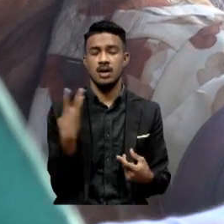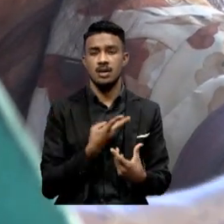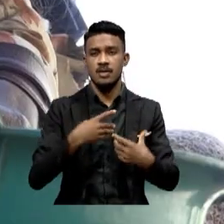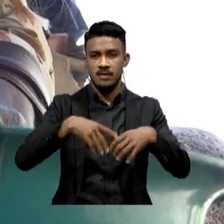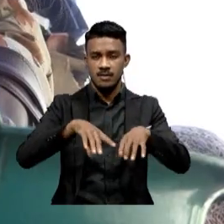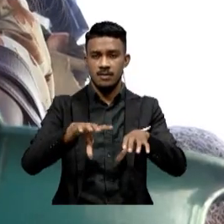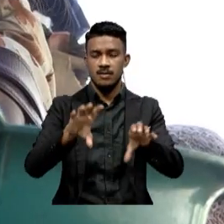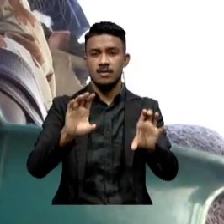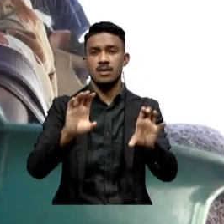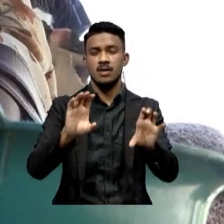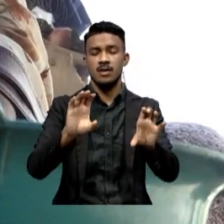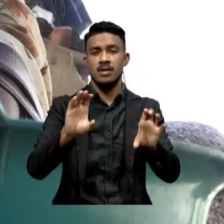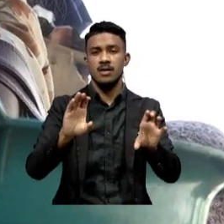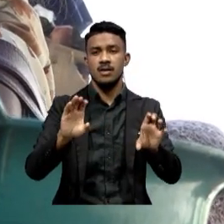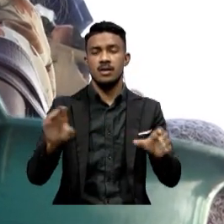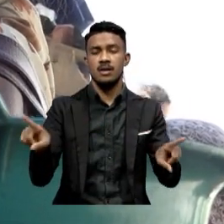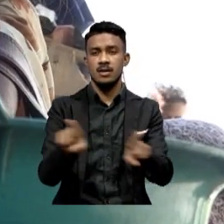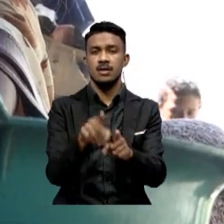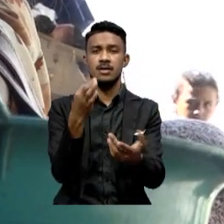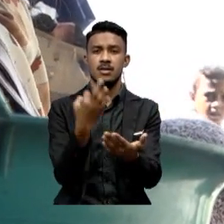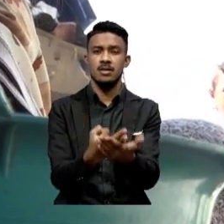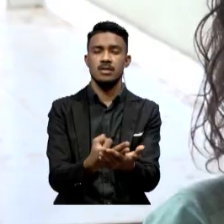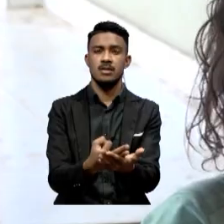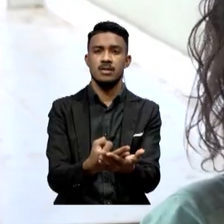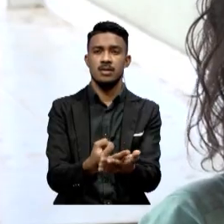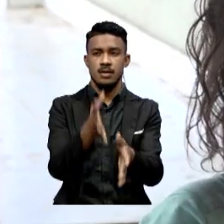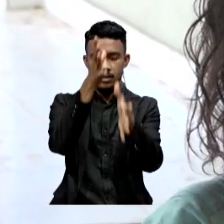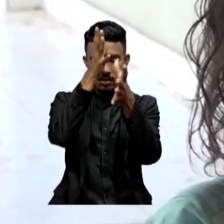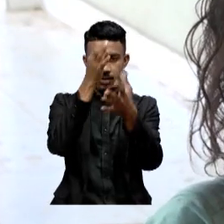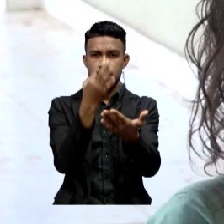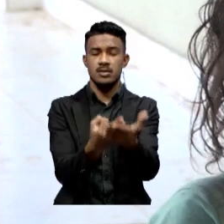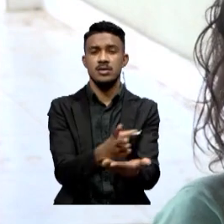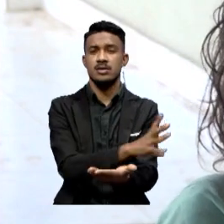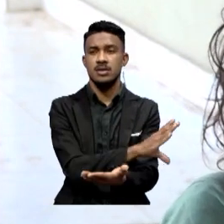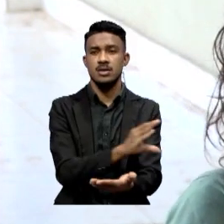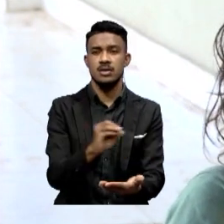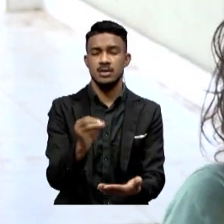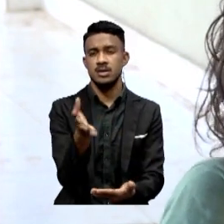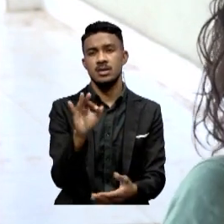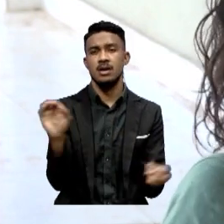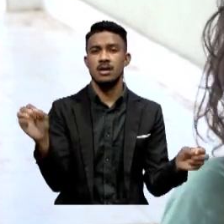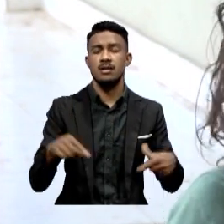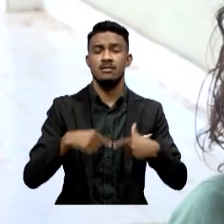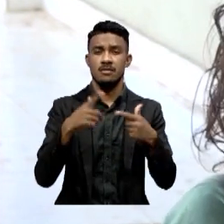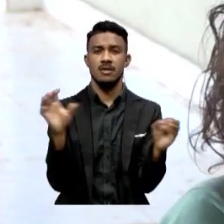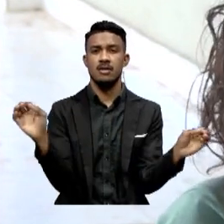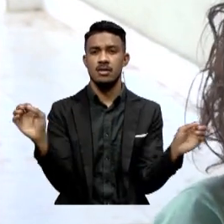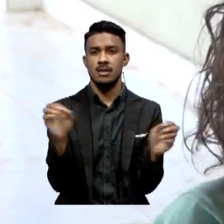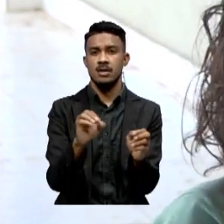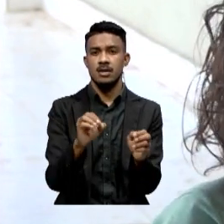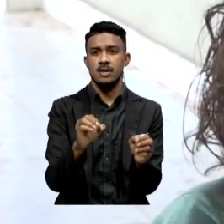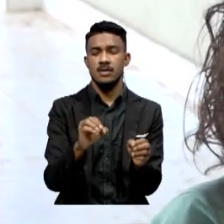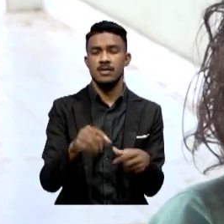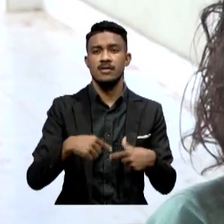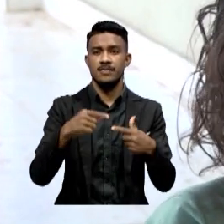fo. O se lai mi po sokono bakatua sene osan terseri dari. Ne masir la fo dan lai. Ah terseri dari sido ka